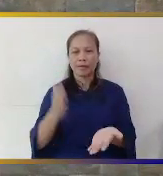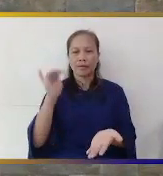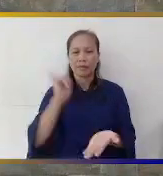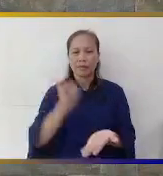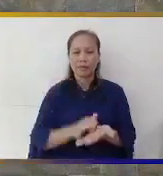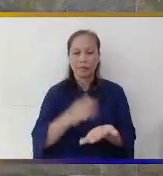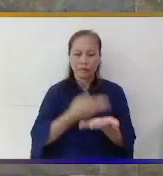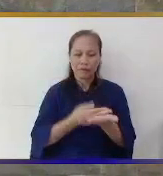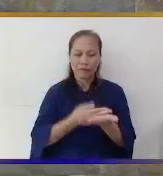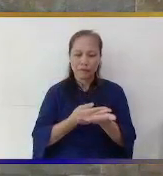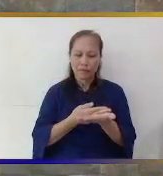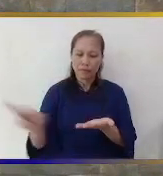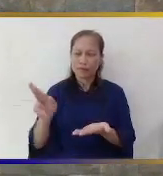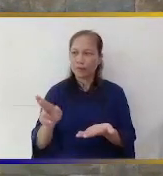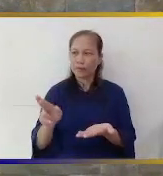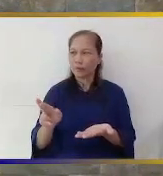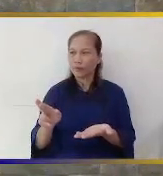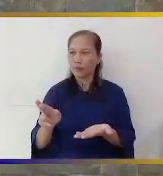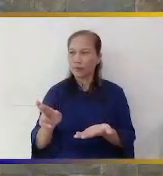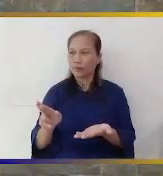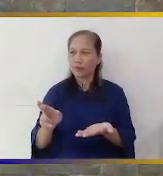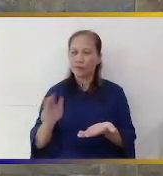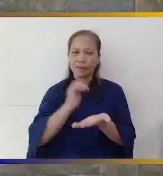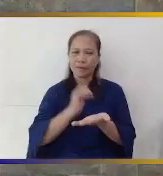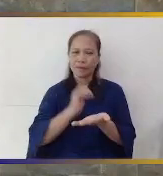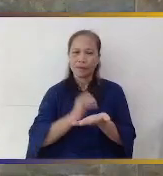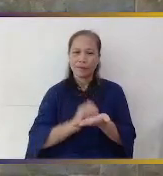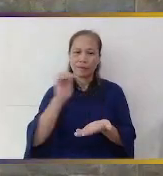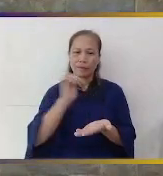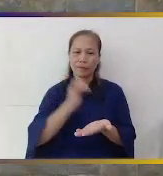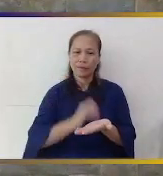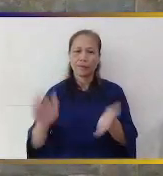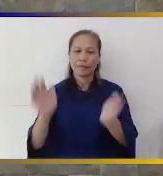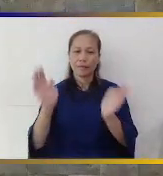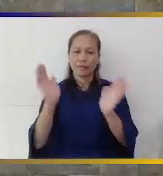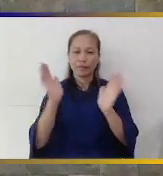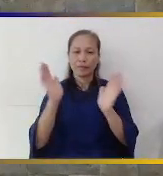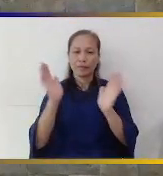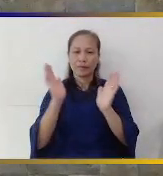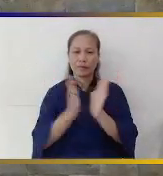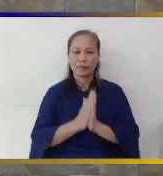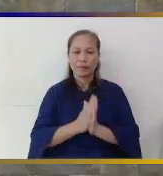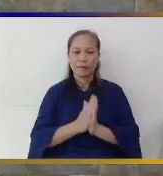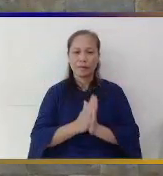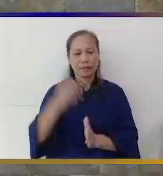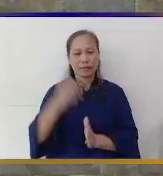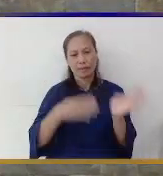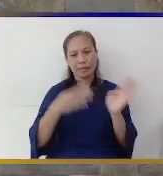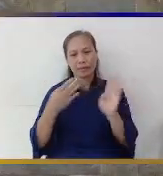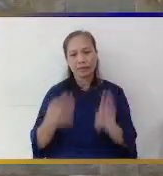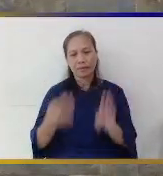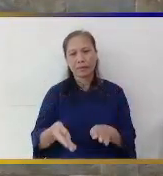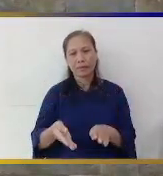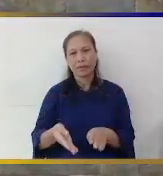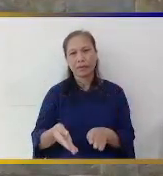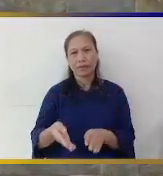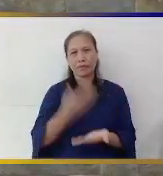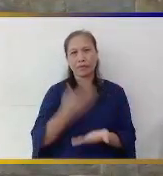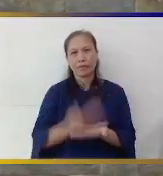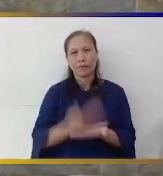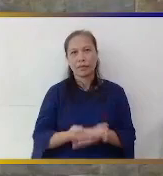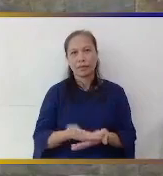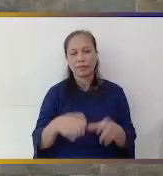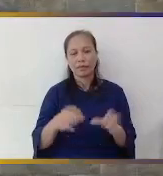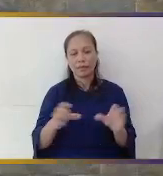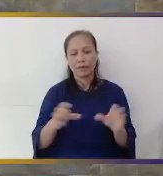mga petro brans yung pagpa-practice ng prayer for the Dead doing good works for the Dead you see yyung